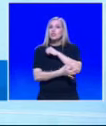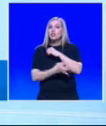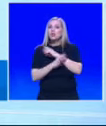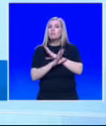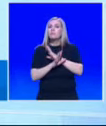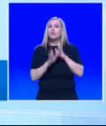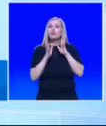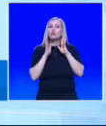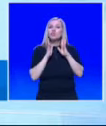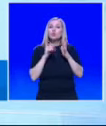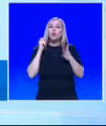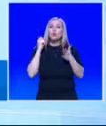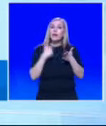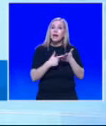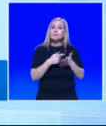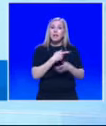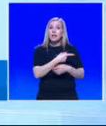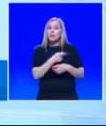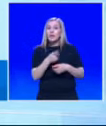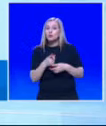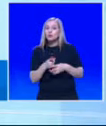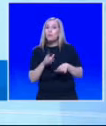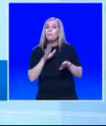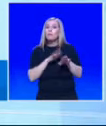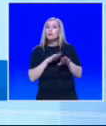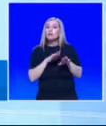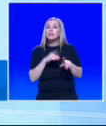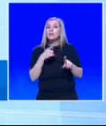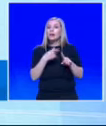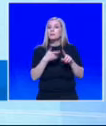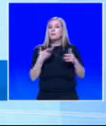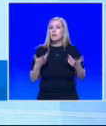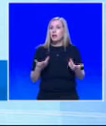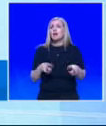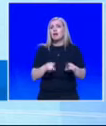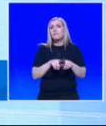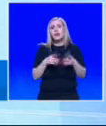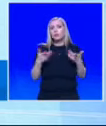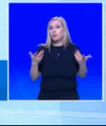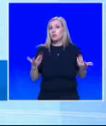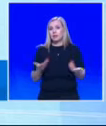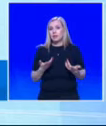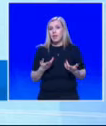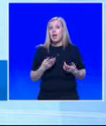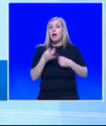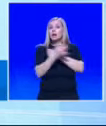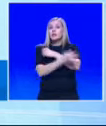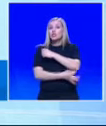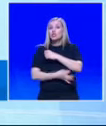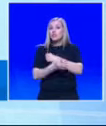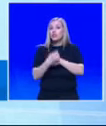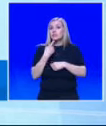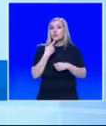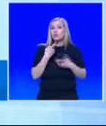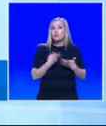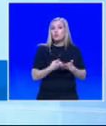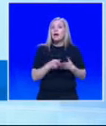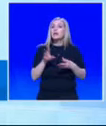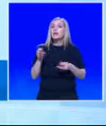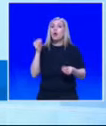много жестоко наказва тези, които посягат към нея, каквато и да е тя. Историята е за това да извличаме